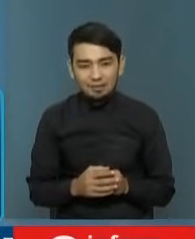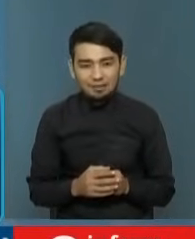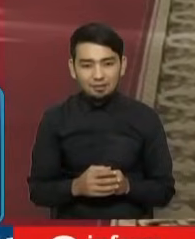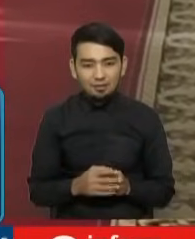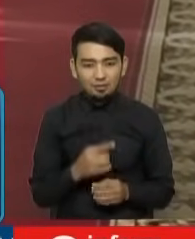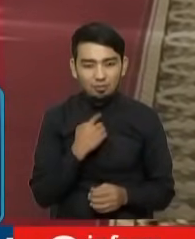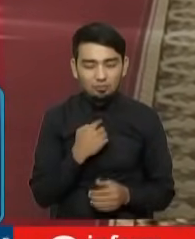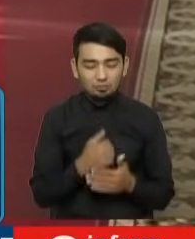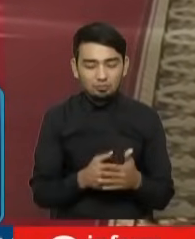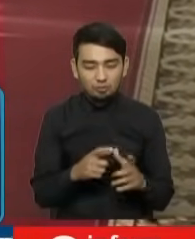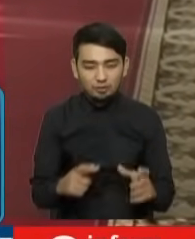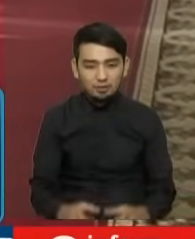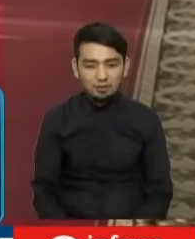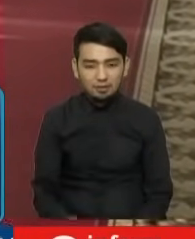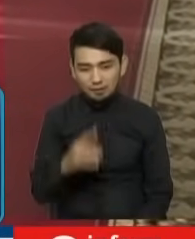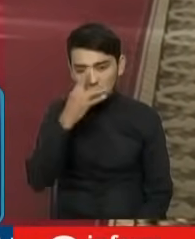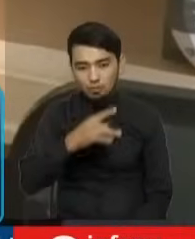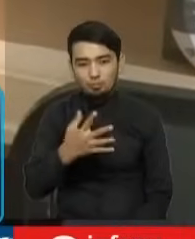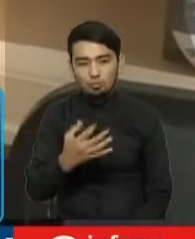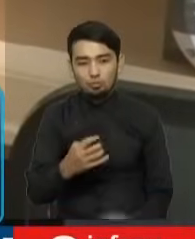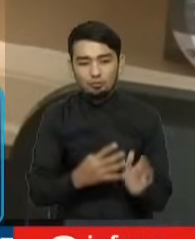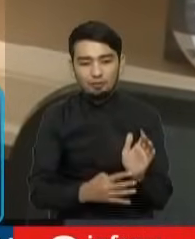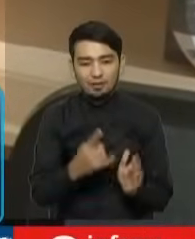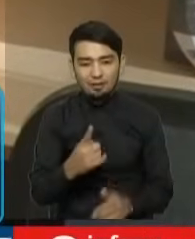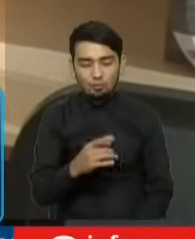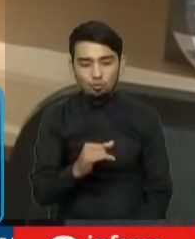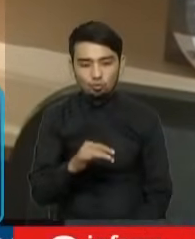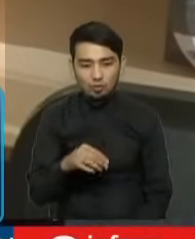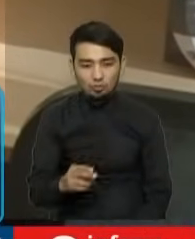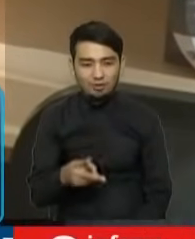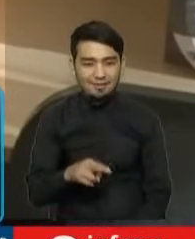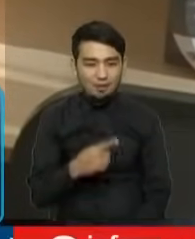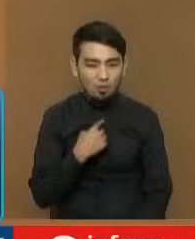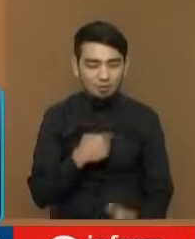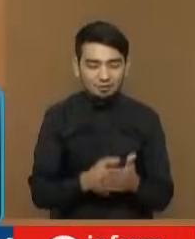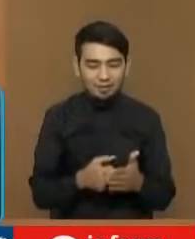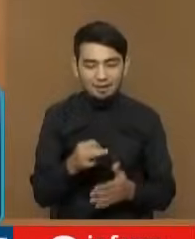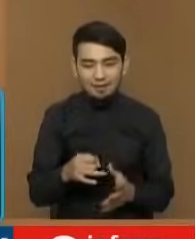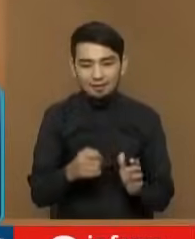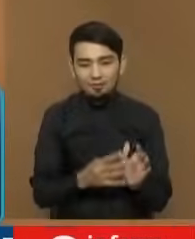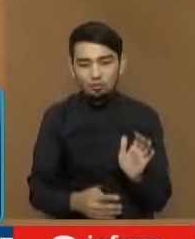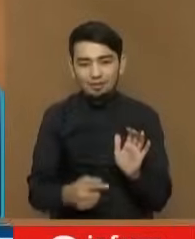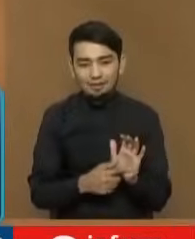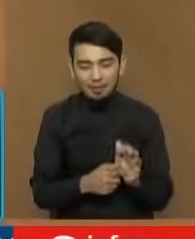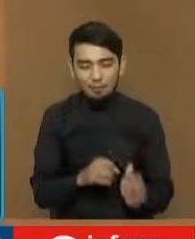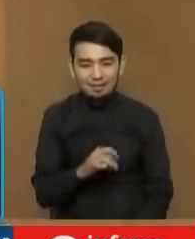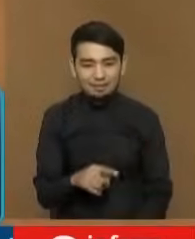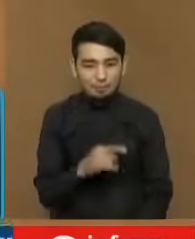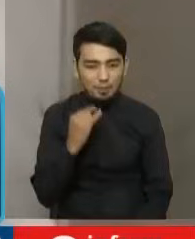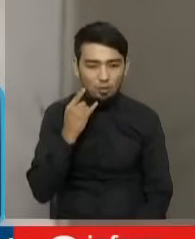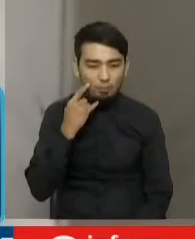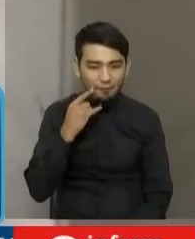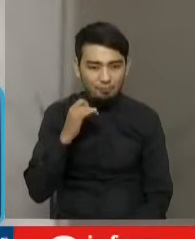12-15 голосующих. В регионе подготовлен 591 участок для голосования, 97 из них в Петропавловске.